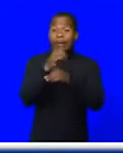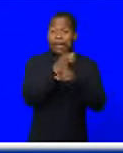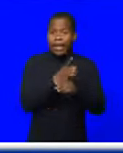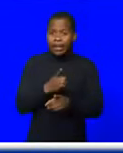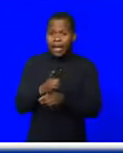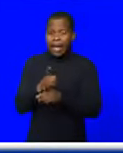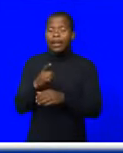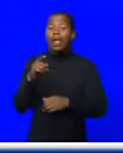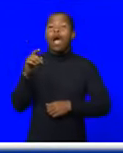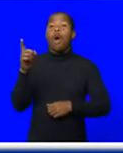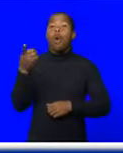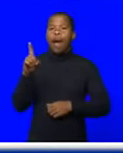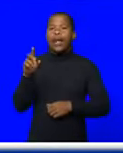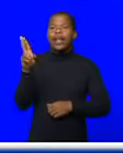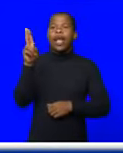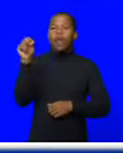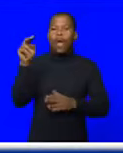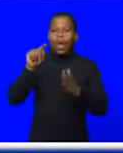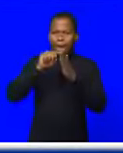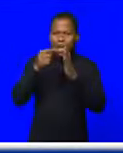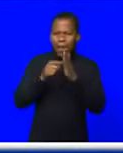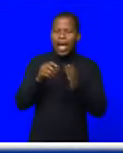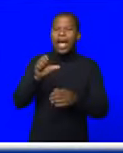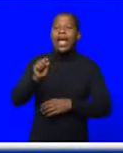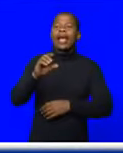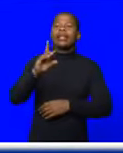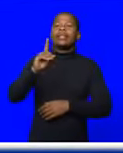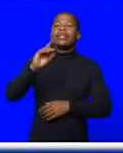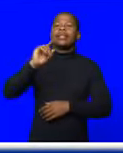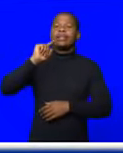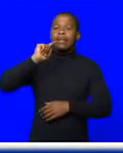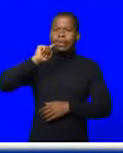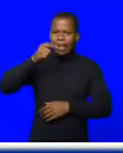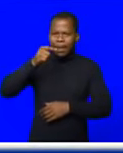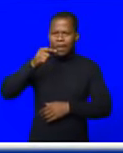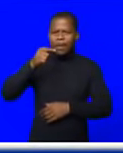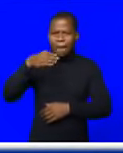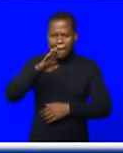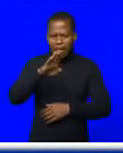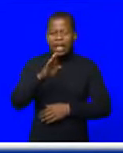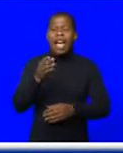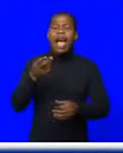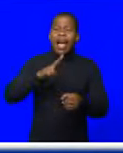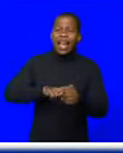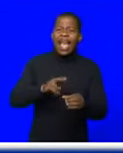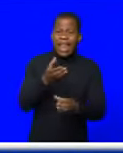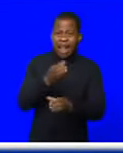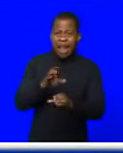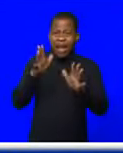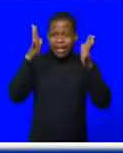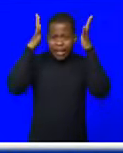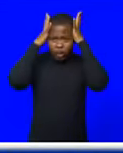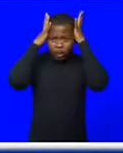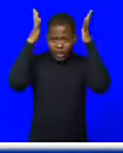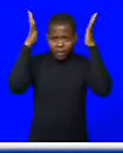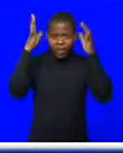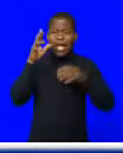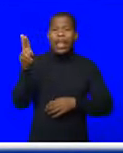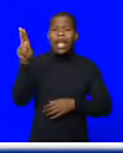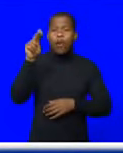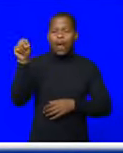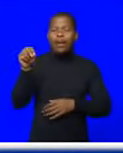goals sitawukhumbula kuphela ukuthi silive satimbanza kanye namhlabhlangene etindzabeni